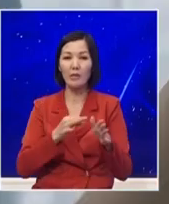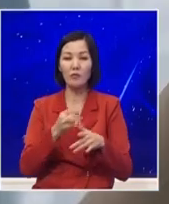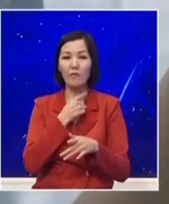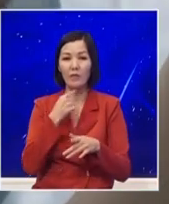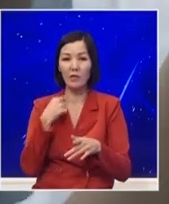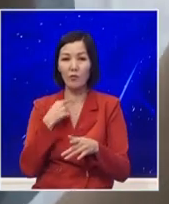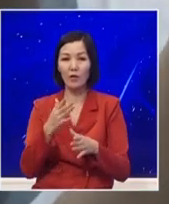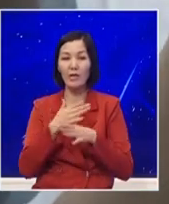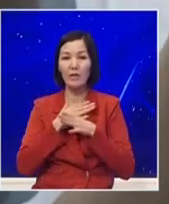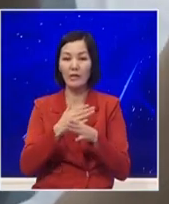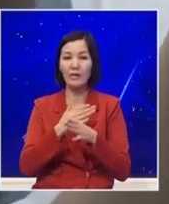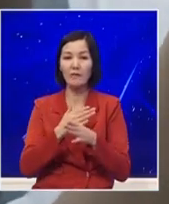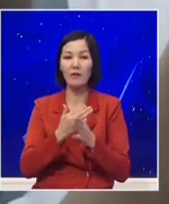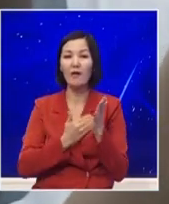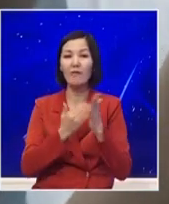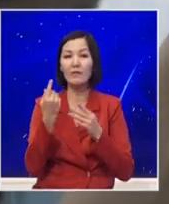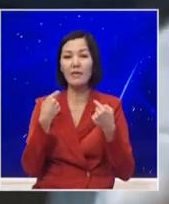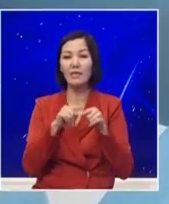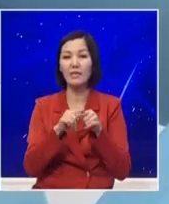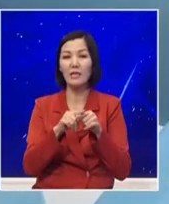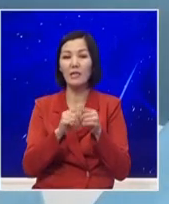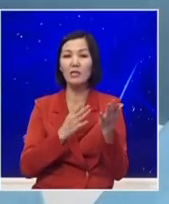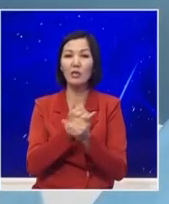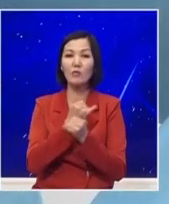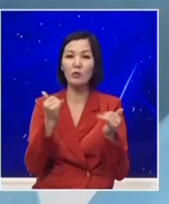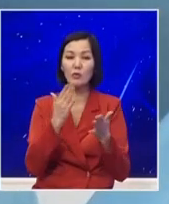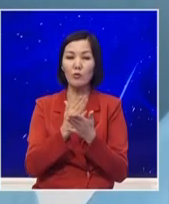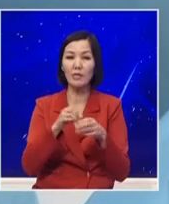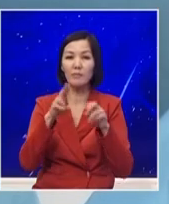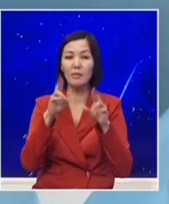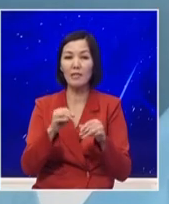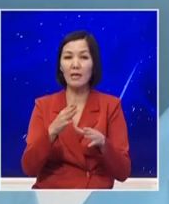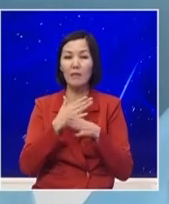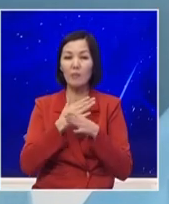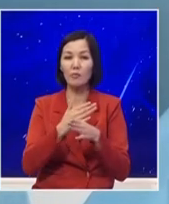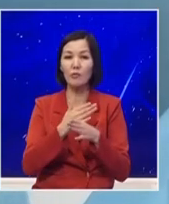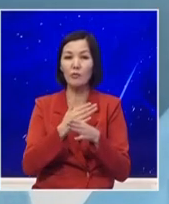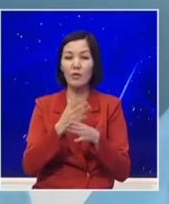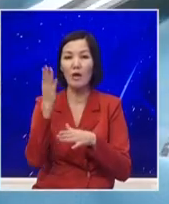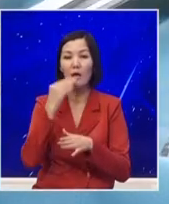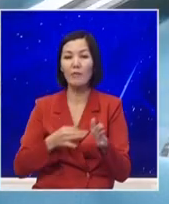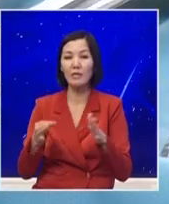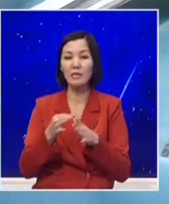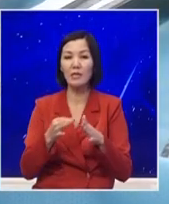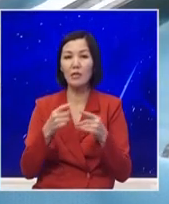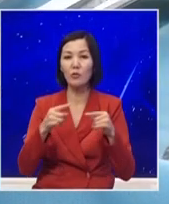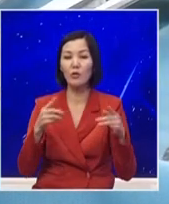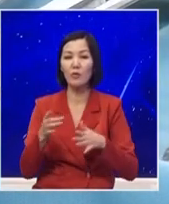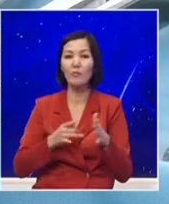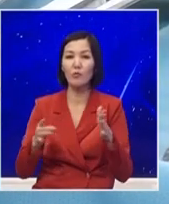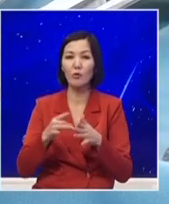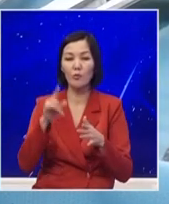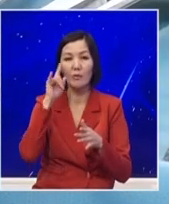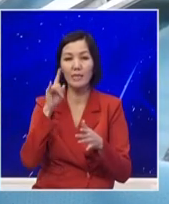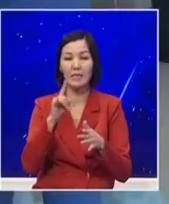уровня оказывает высокотехнологичные медицинские услуги, специализированную медпомощь населению Алматинской области и другим регионам